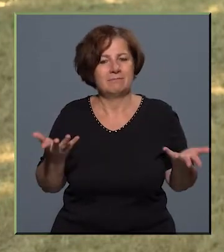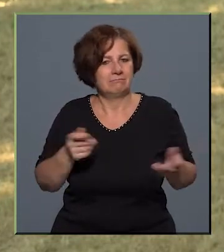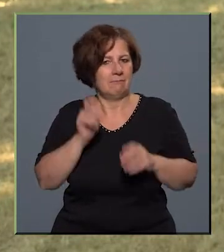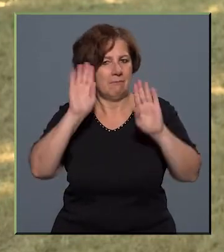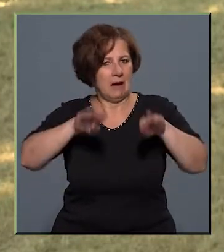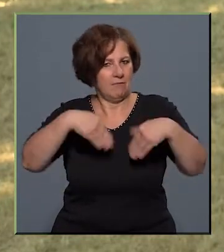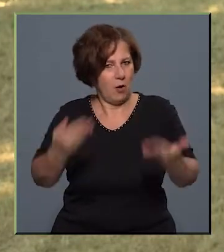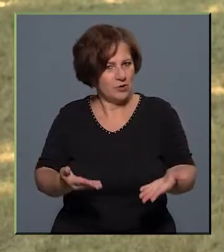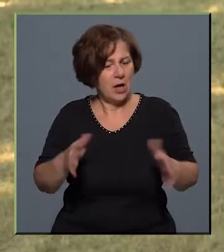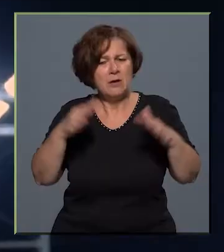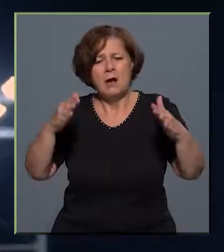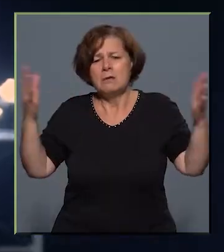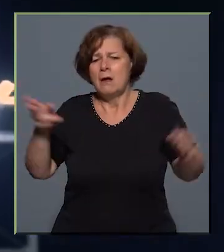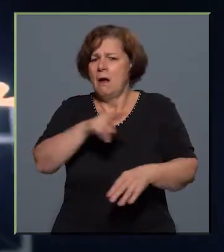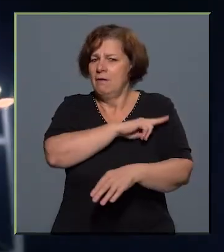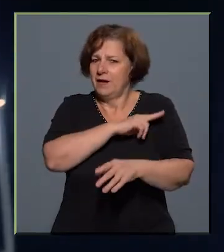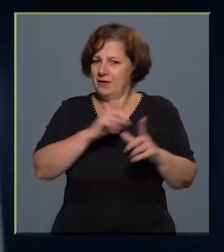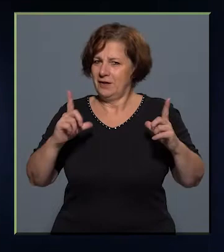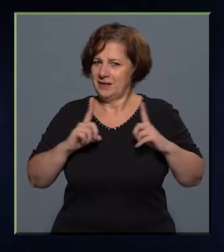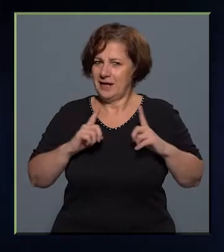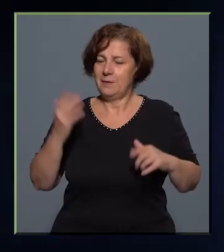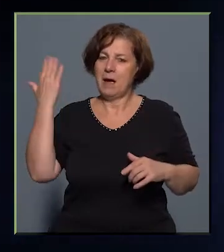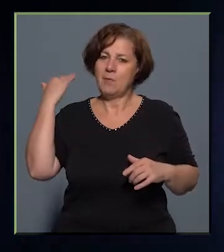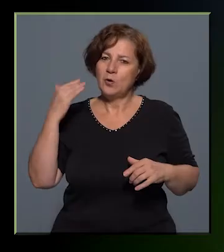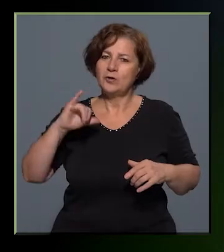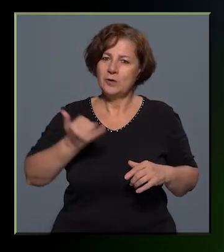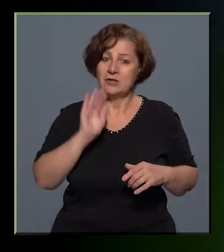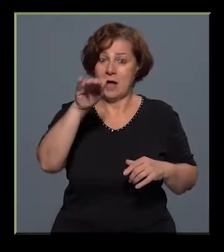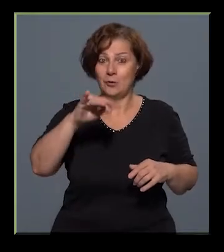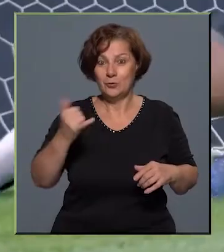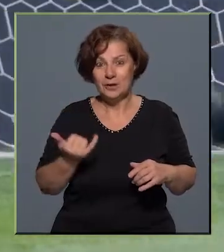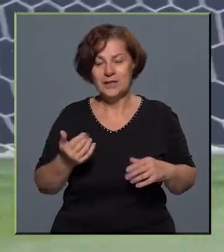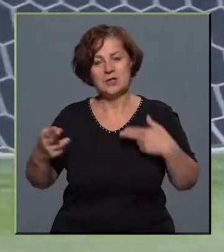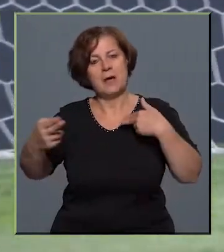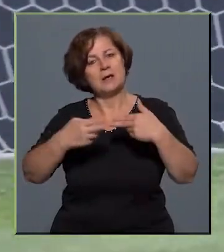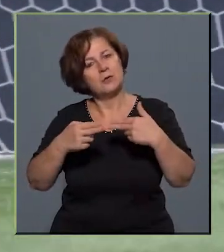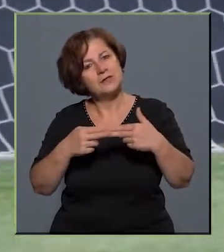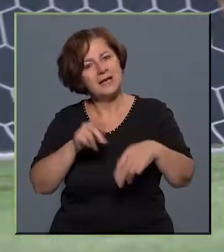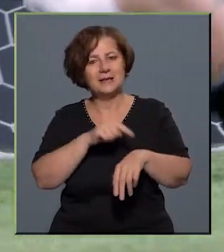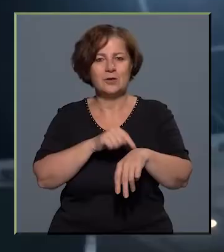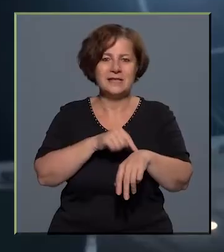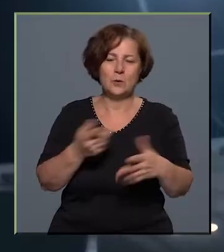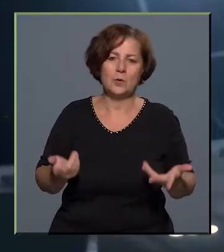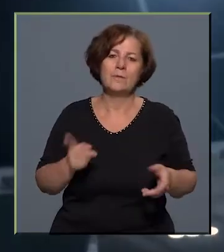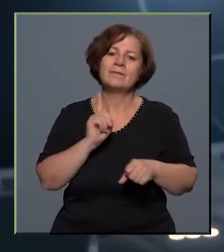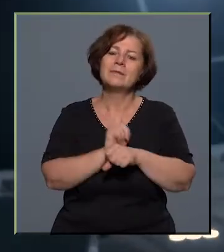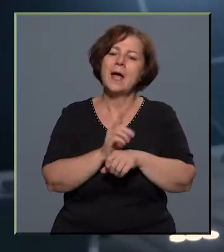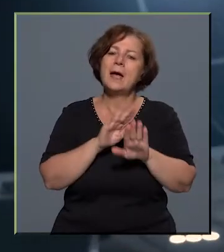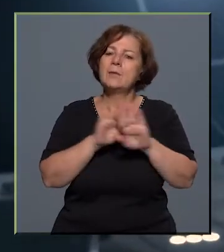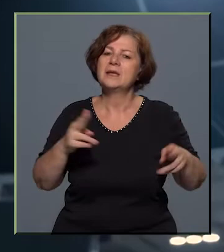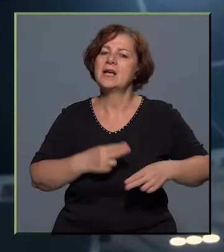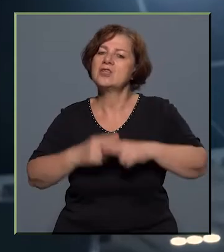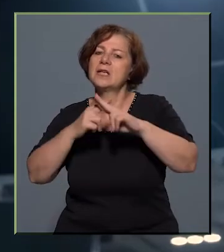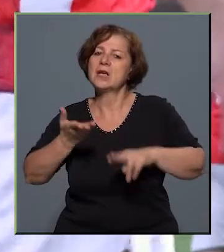megvalósítani. Nagyon nagy feladat áll előttünk és áll mögöttünk már a szervezésben, mert lassan közeledik az időpont, de minden